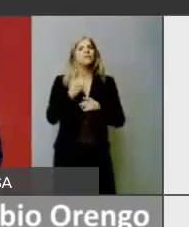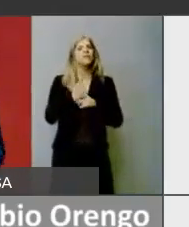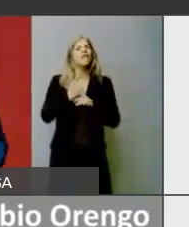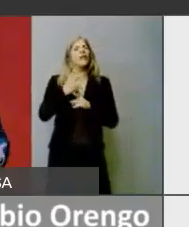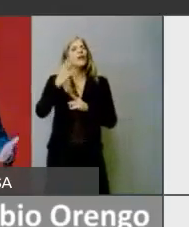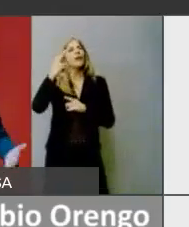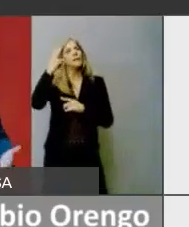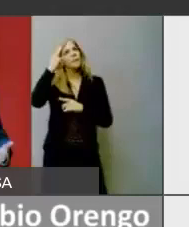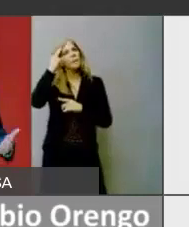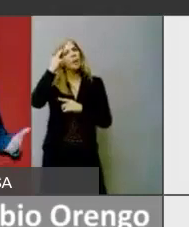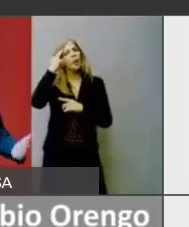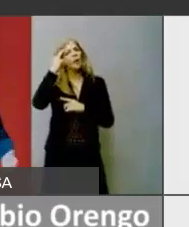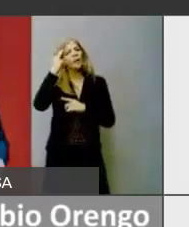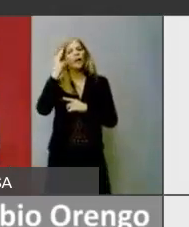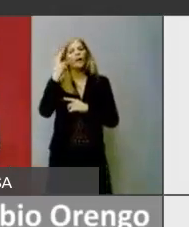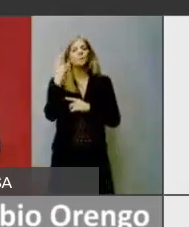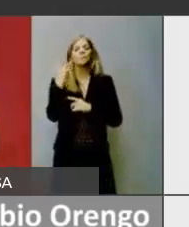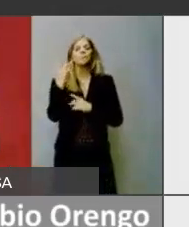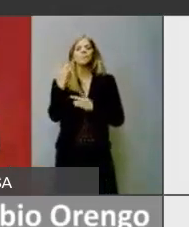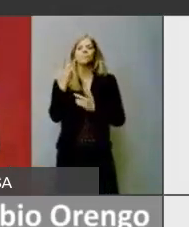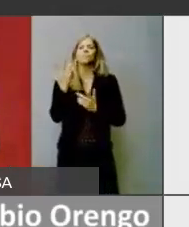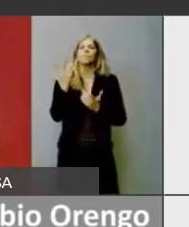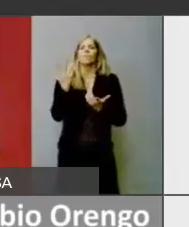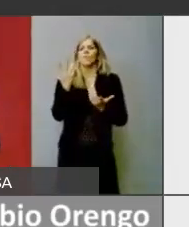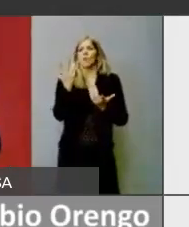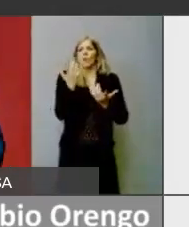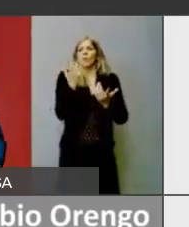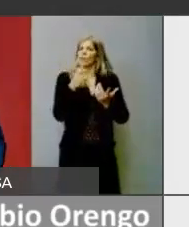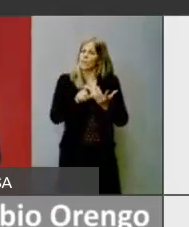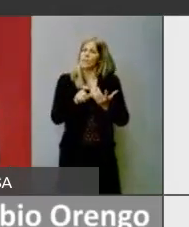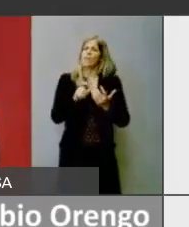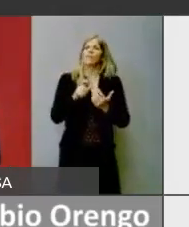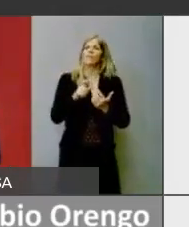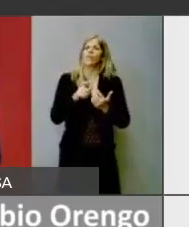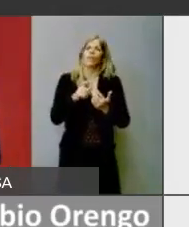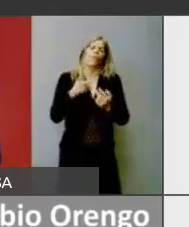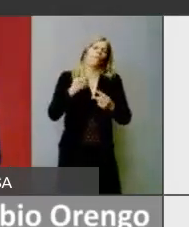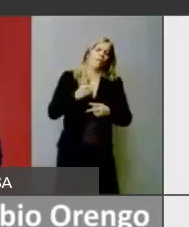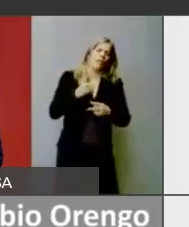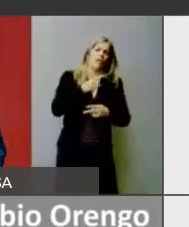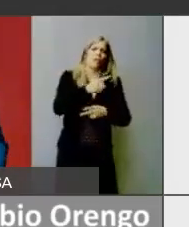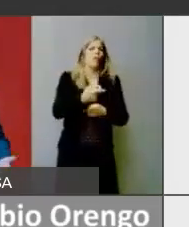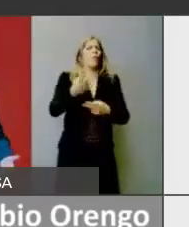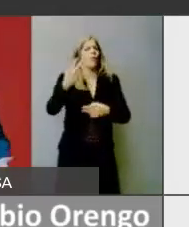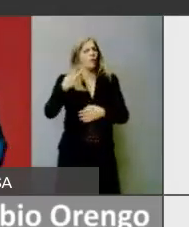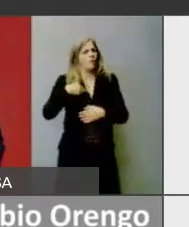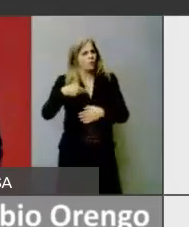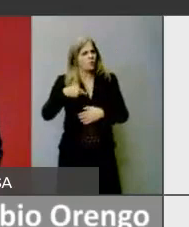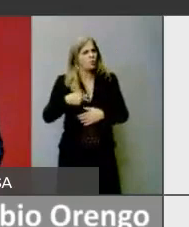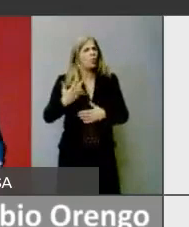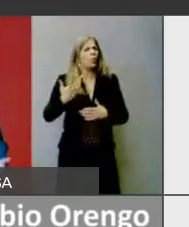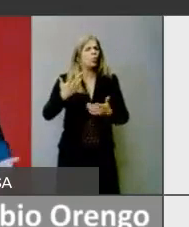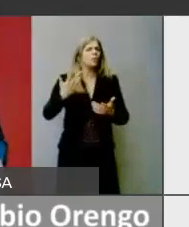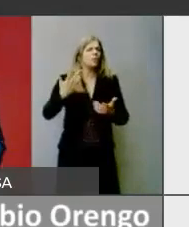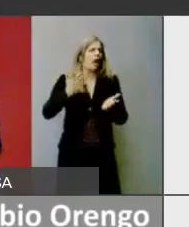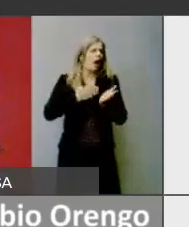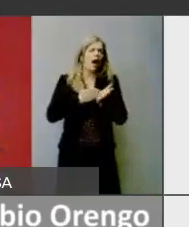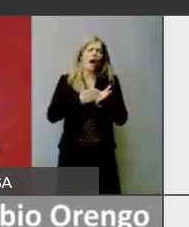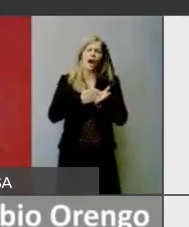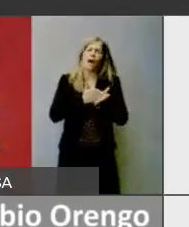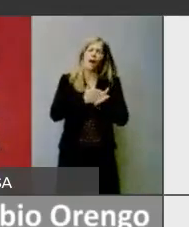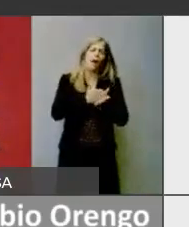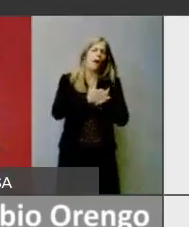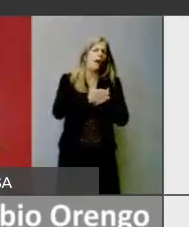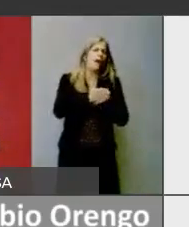che è, per quello che ha dedicato, per il fatto che ha vissuto gran parte della sua vita in un polmone d'acciaio. Non so